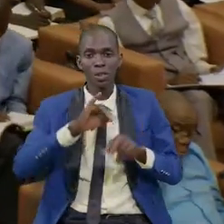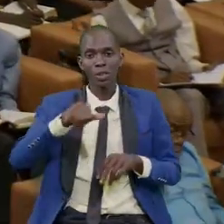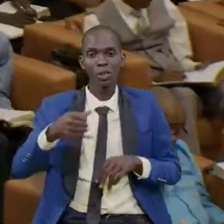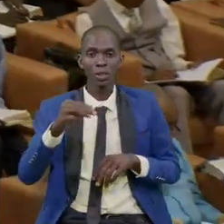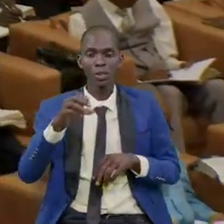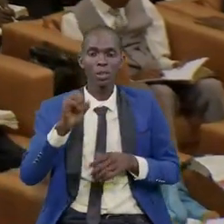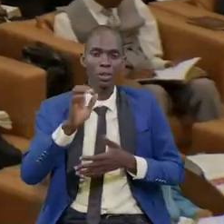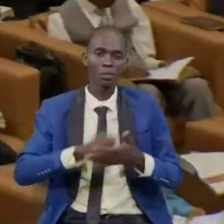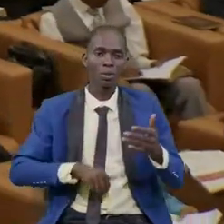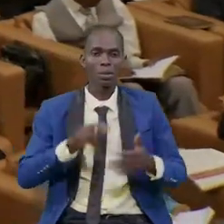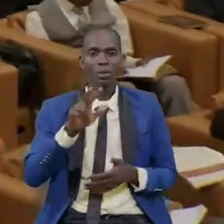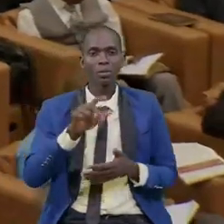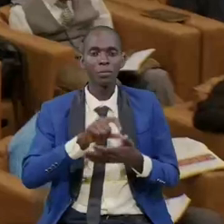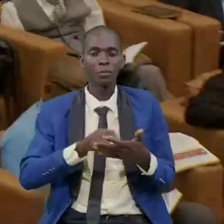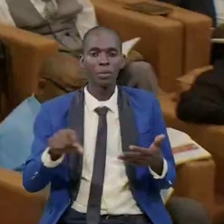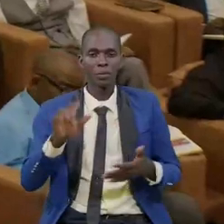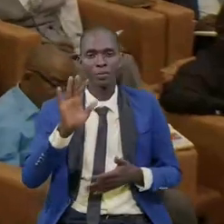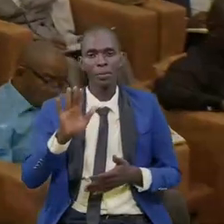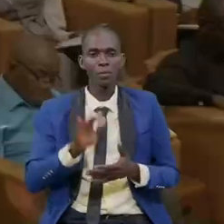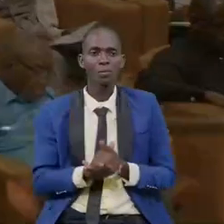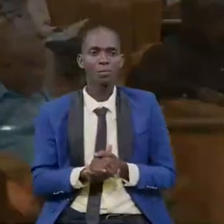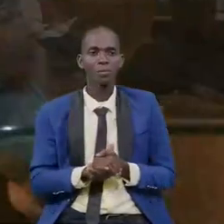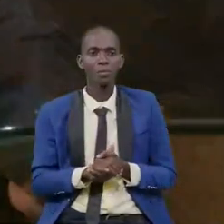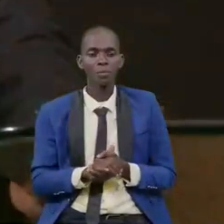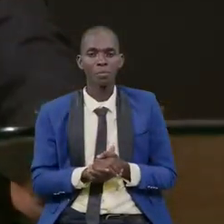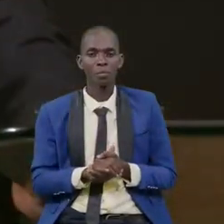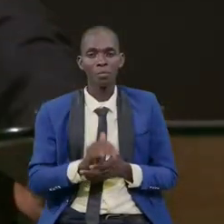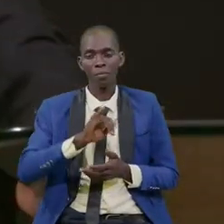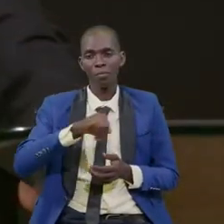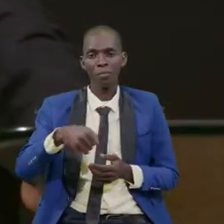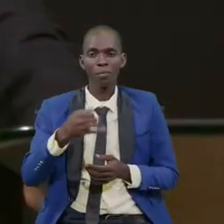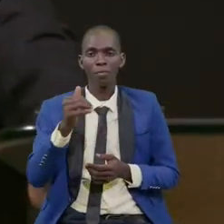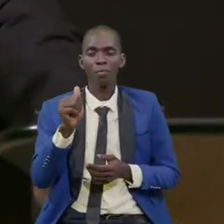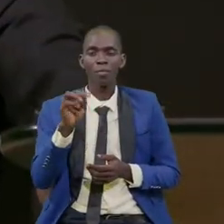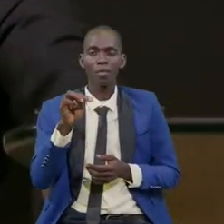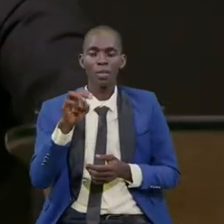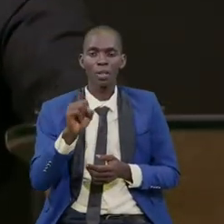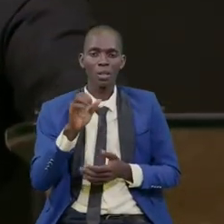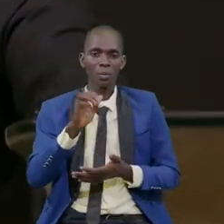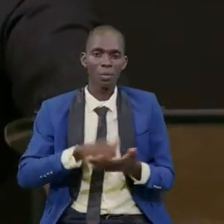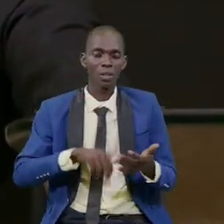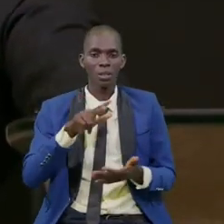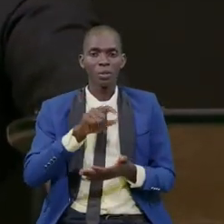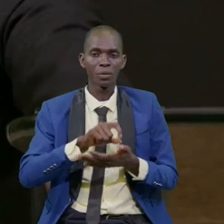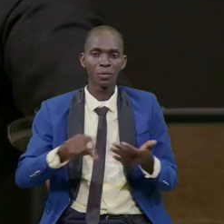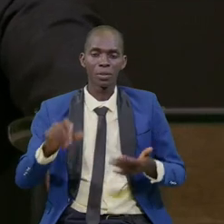Jacques 3, verset 5. Jacques 3, verset 5.